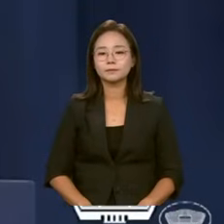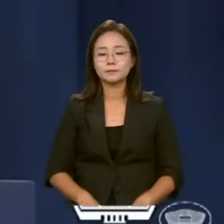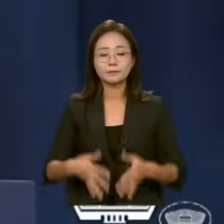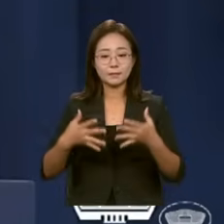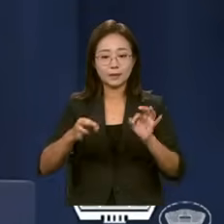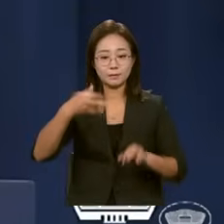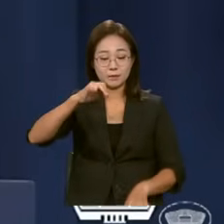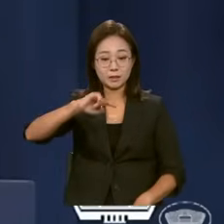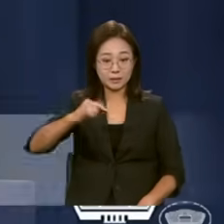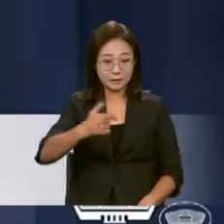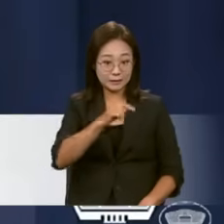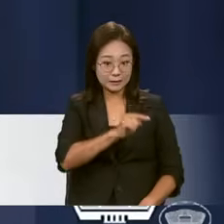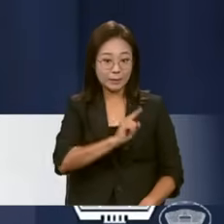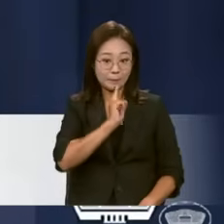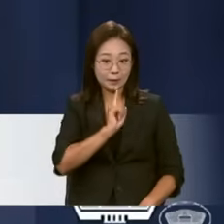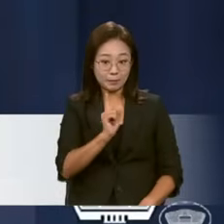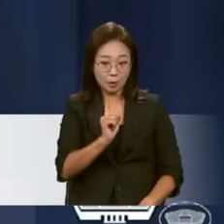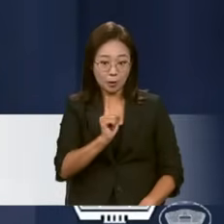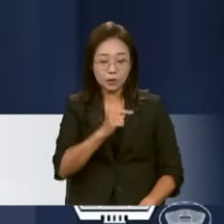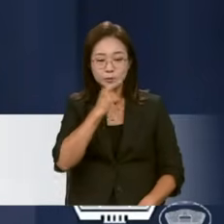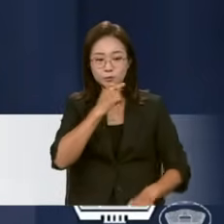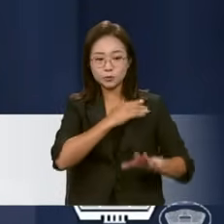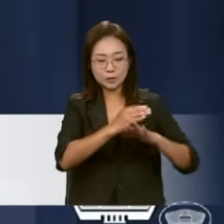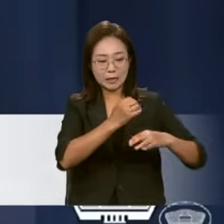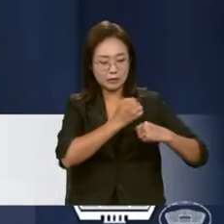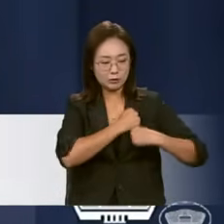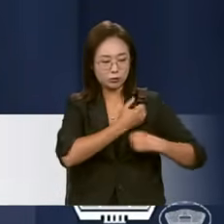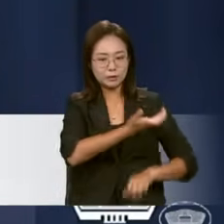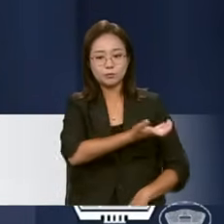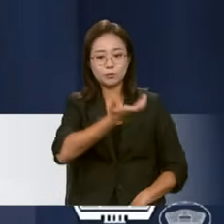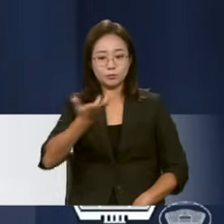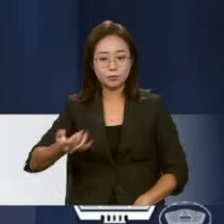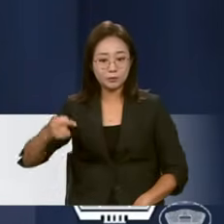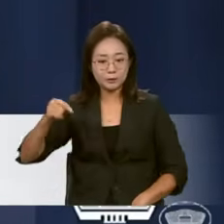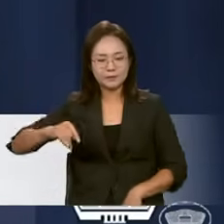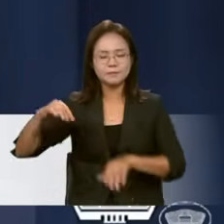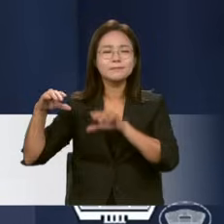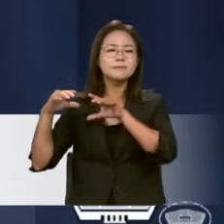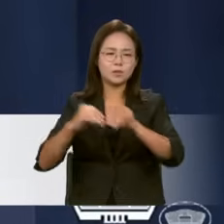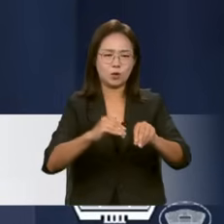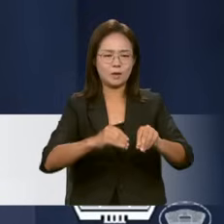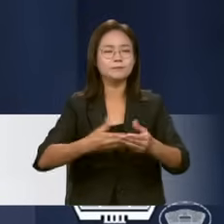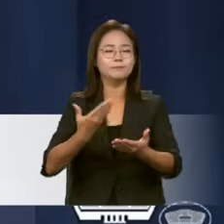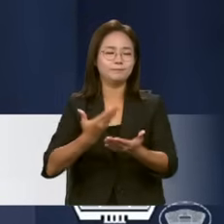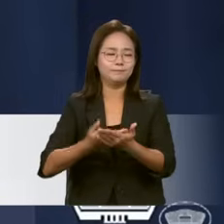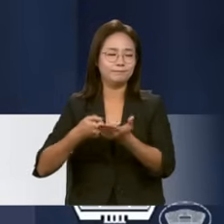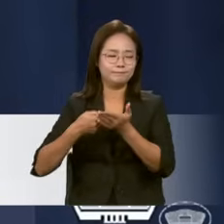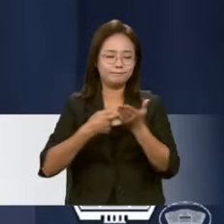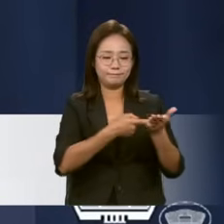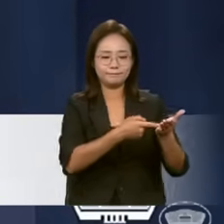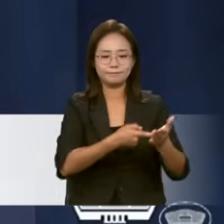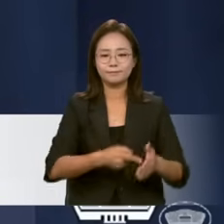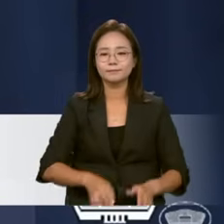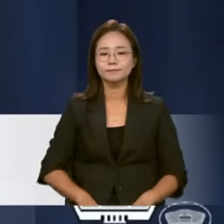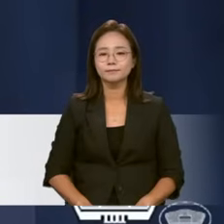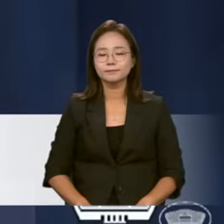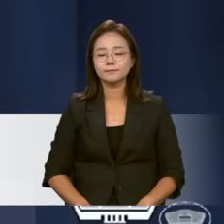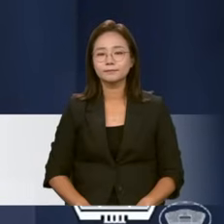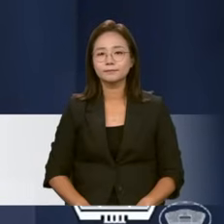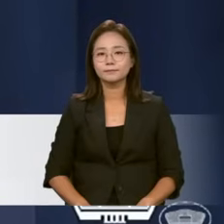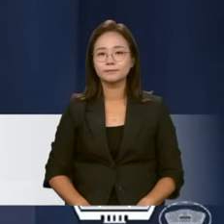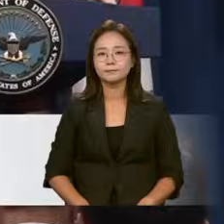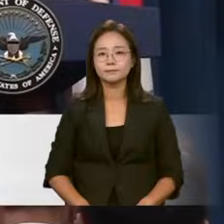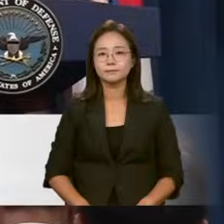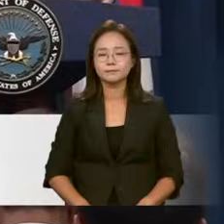김정은이에게 할 수 있는 얘기는 북한군 파병을 적각 처할 것을 강력히